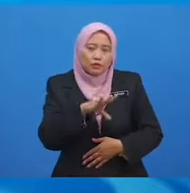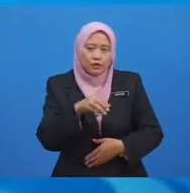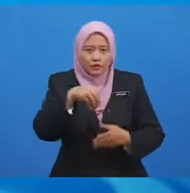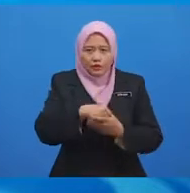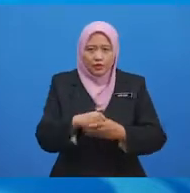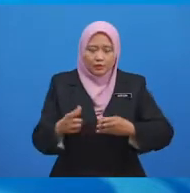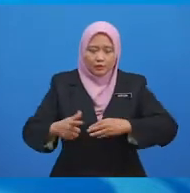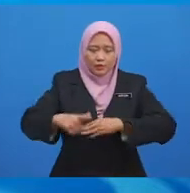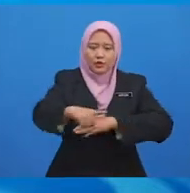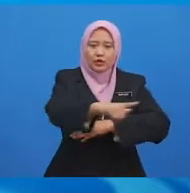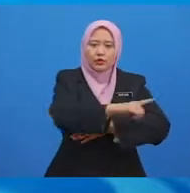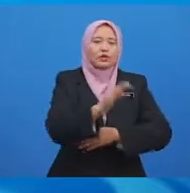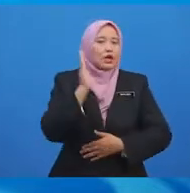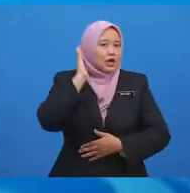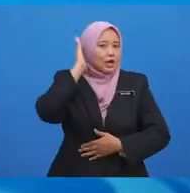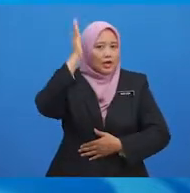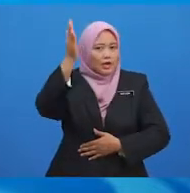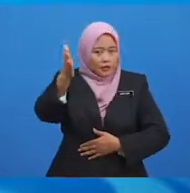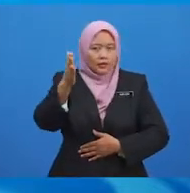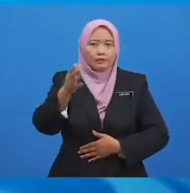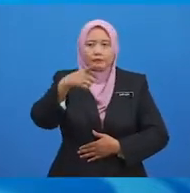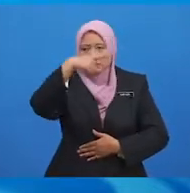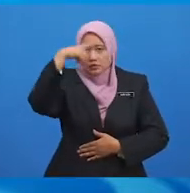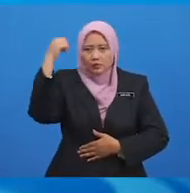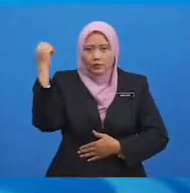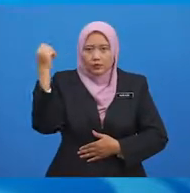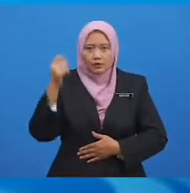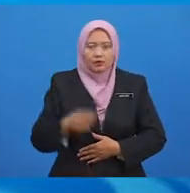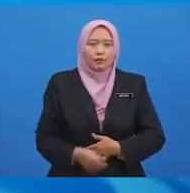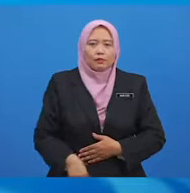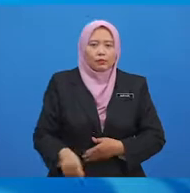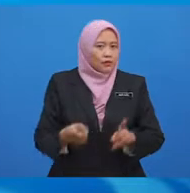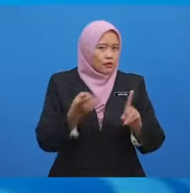laut akan menyebabkan yang pertama,